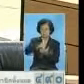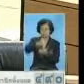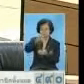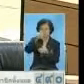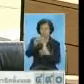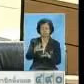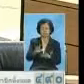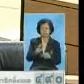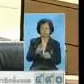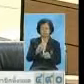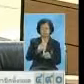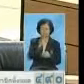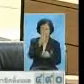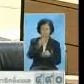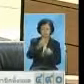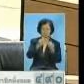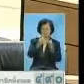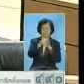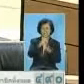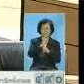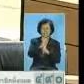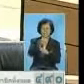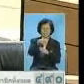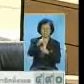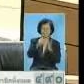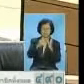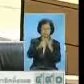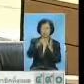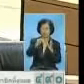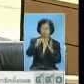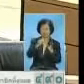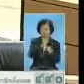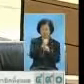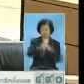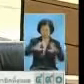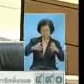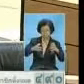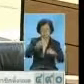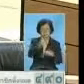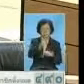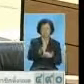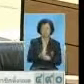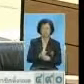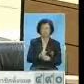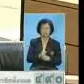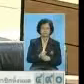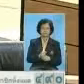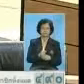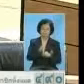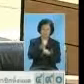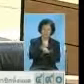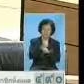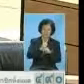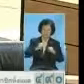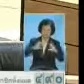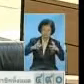มฝันนะฮะอยากเห็นบริษัทปูนซีเมนต์ไทยของเราสามารถผลิตยางรถยนต์และนี่เฉพาะรถยนต์ปกตินะฮะถ้าท่านประธานลองคิดดูสิครับว่าไปผลิตย